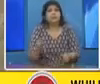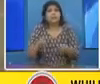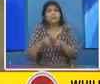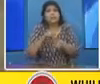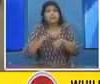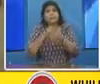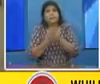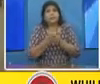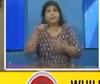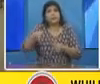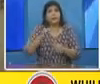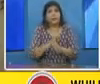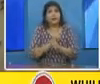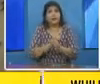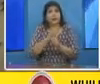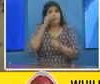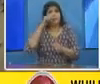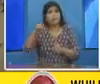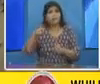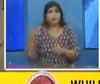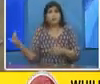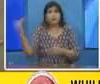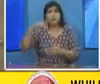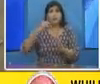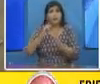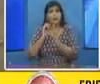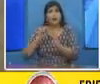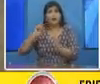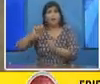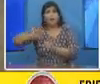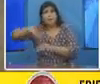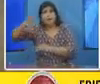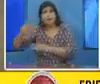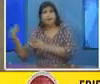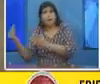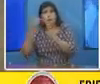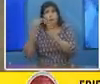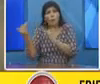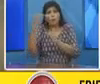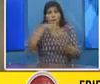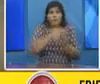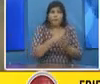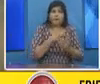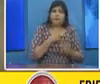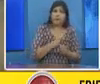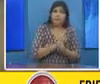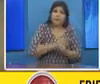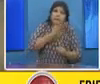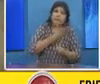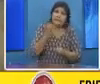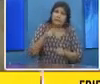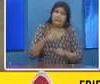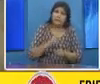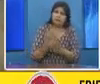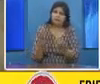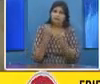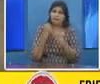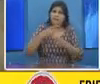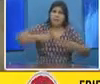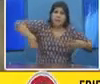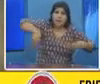हुए हमारे श्रमिक साथियों ने जिस तरह अपने कौशल्य का इस्तेमाल करते हुए अपने आसपास की स्थितियों